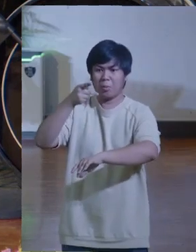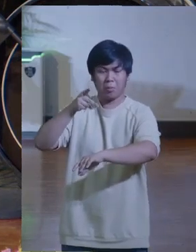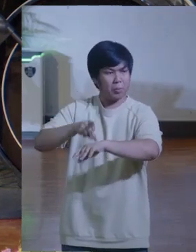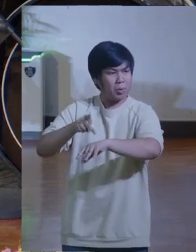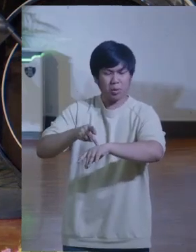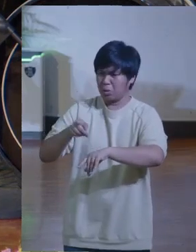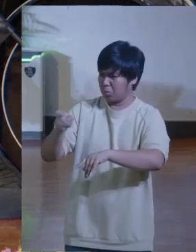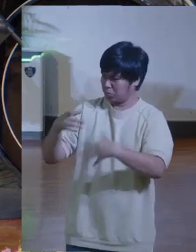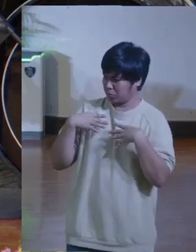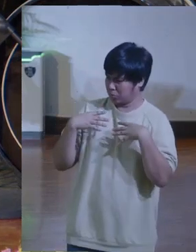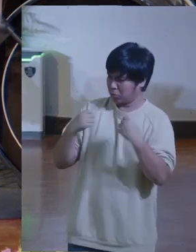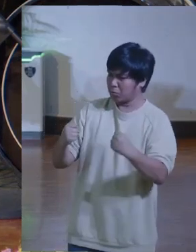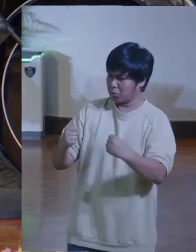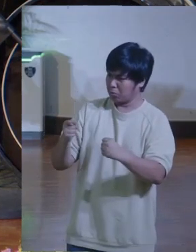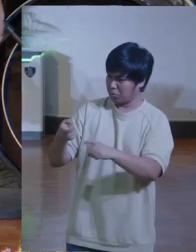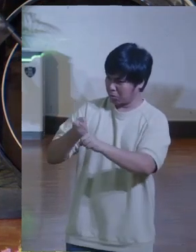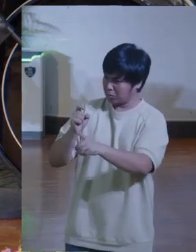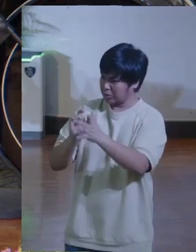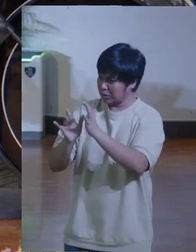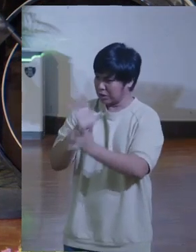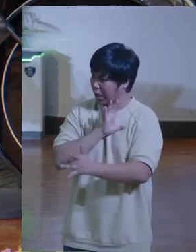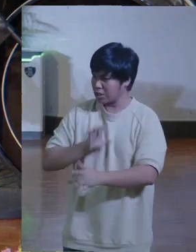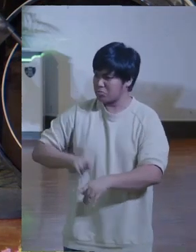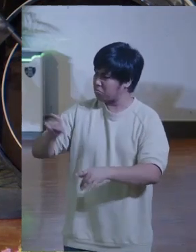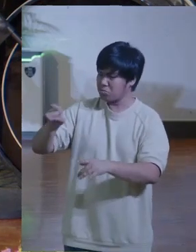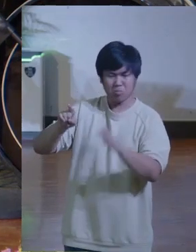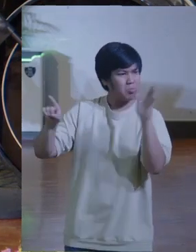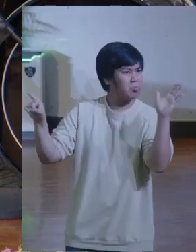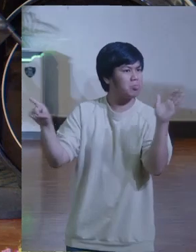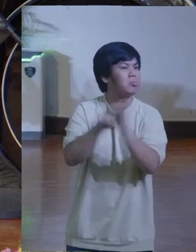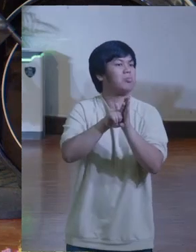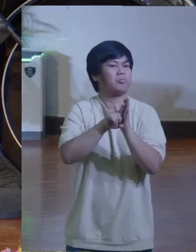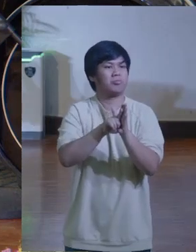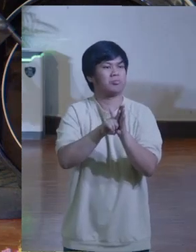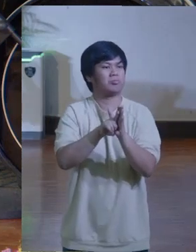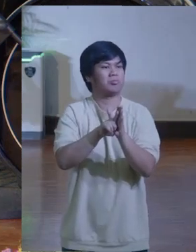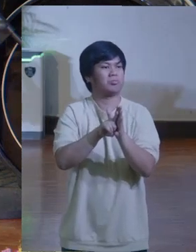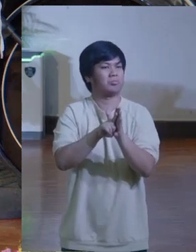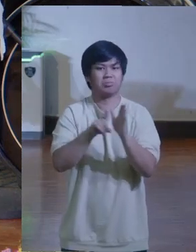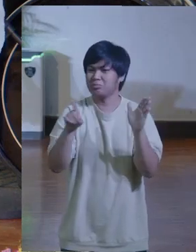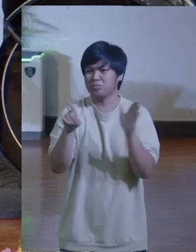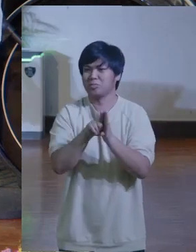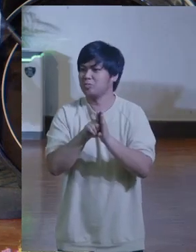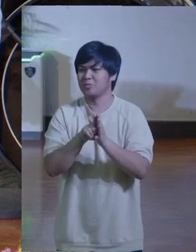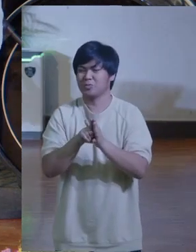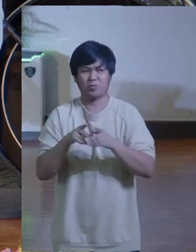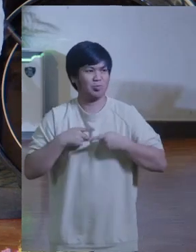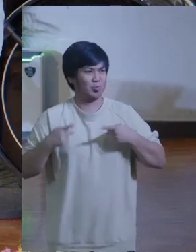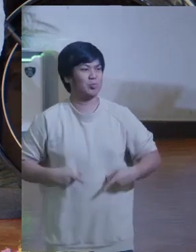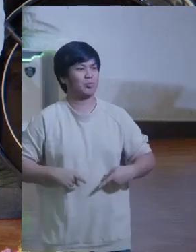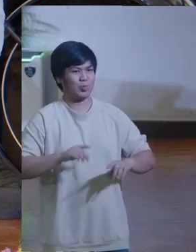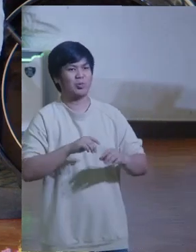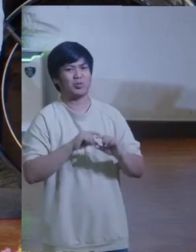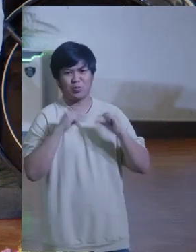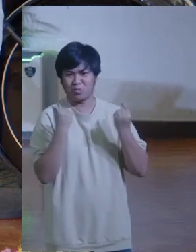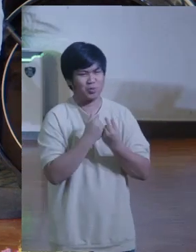ang pagpapagaling na ito ay dahil sa kapangyarihan ng kanilang Panginoon na si Jesus.